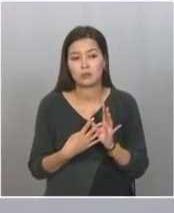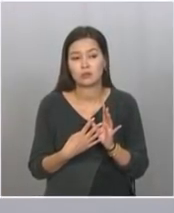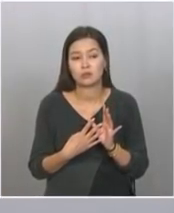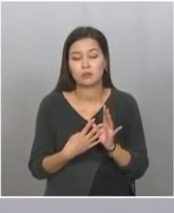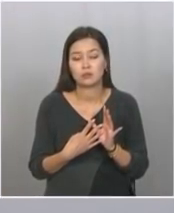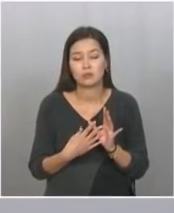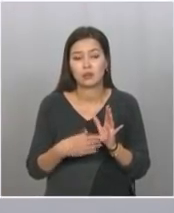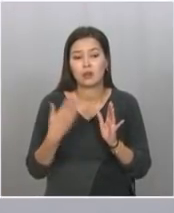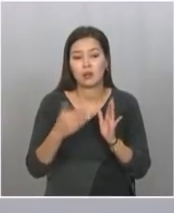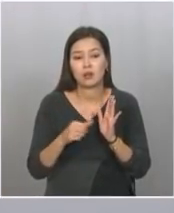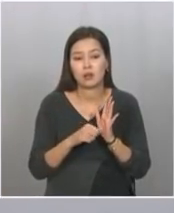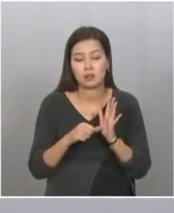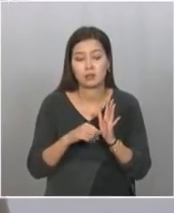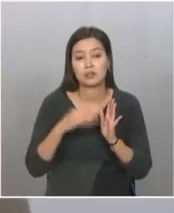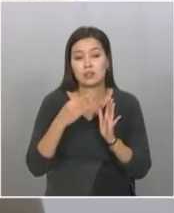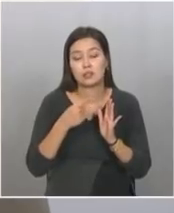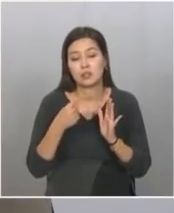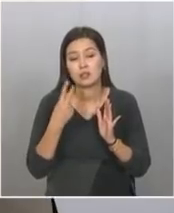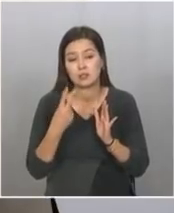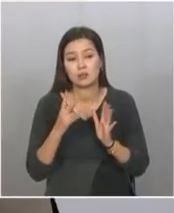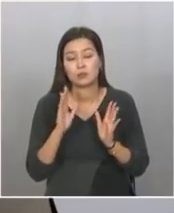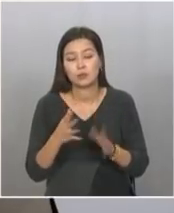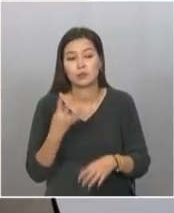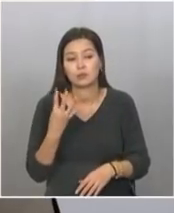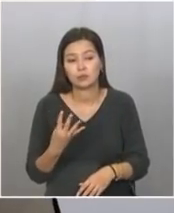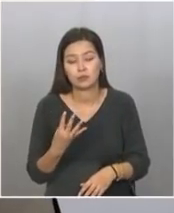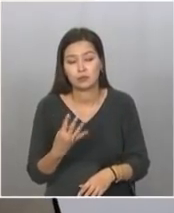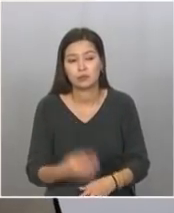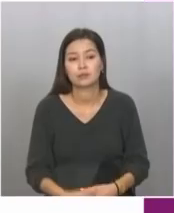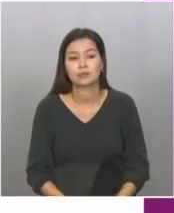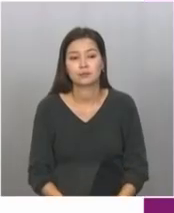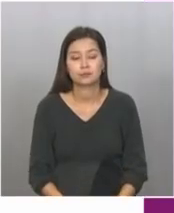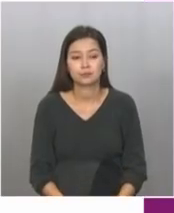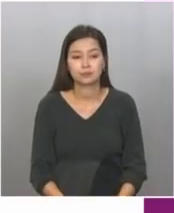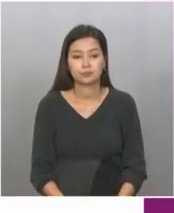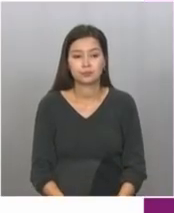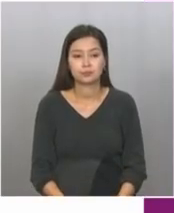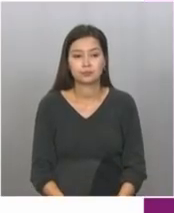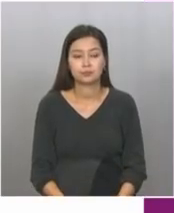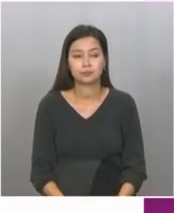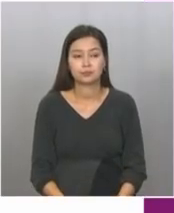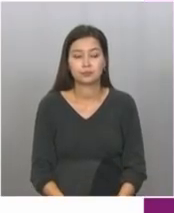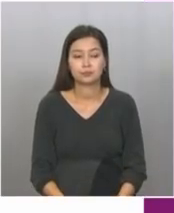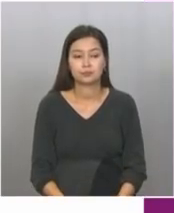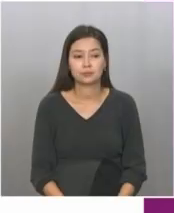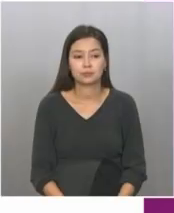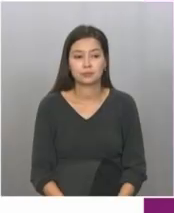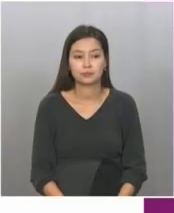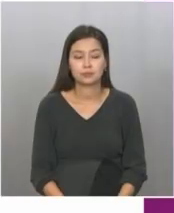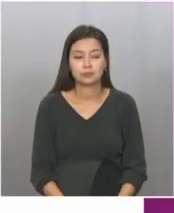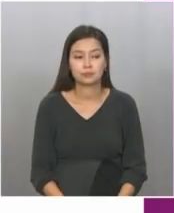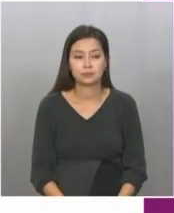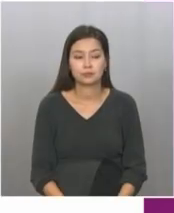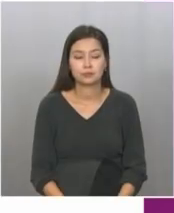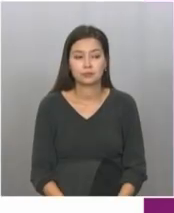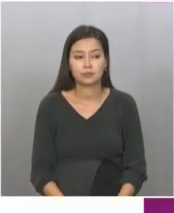біз 6 бөліктің 2-ін жеп қойсақ, әрине 4 қалады. Сонда жауабы 9-дан 4. Суретте де мінекей 9-дан